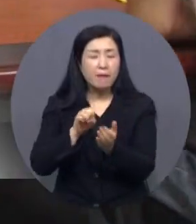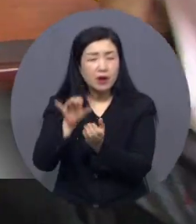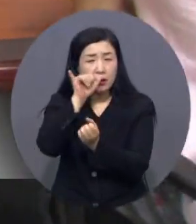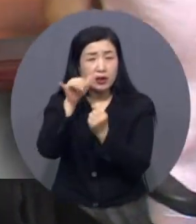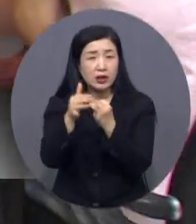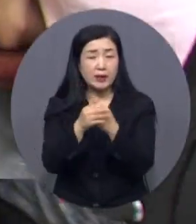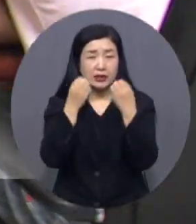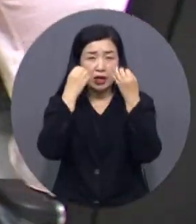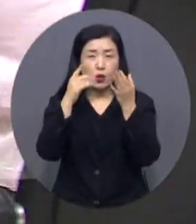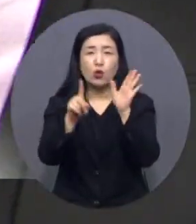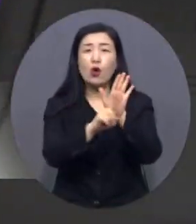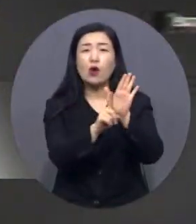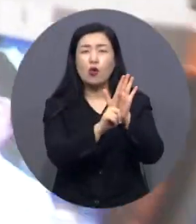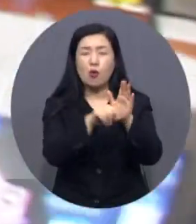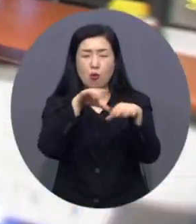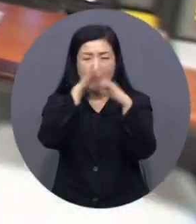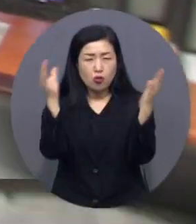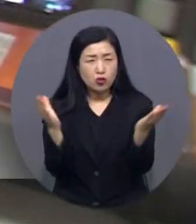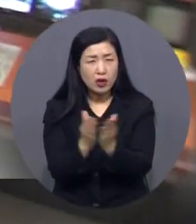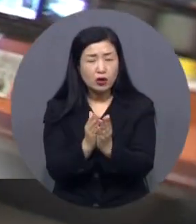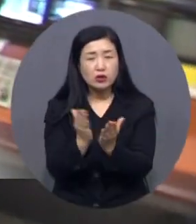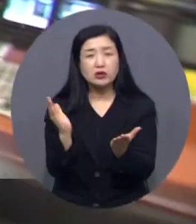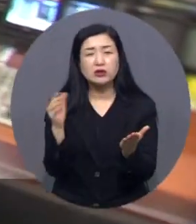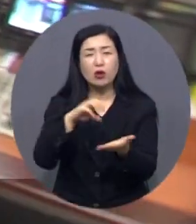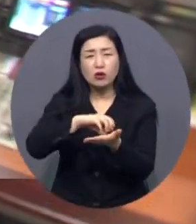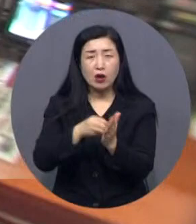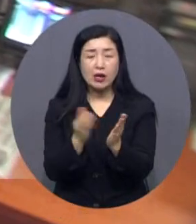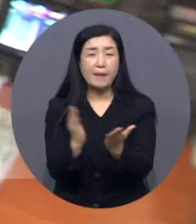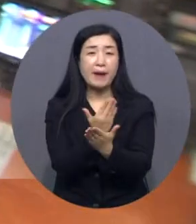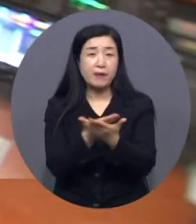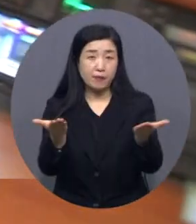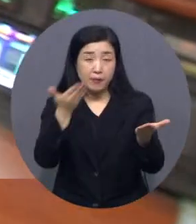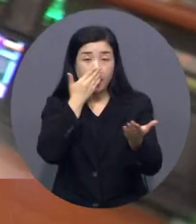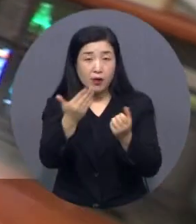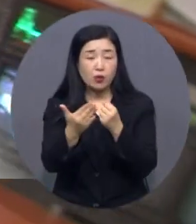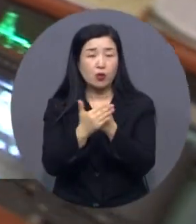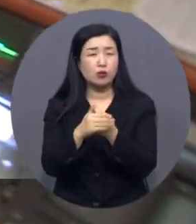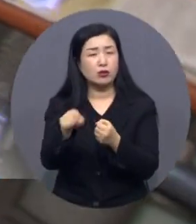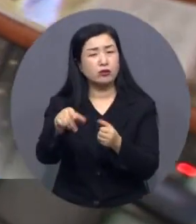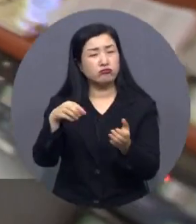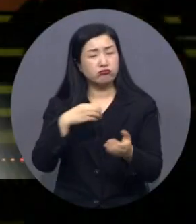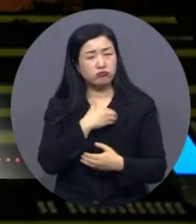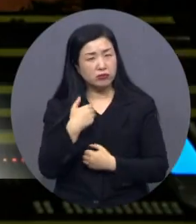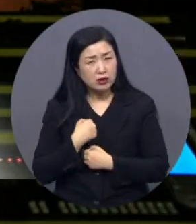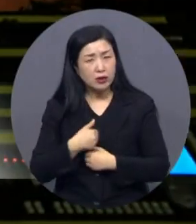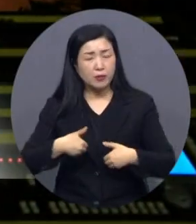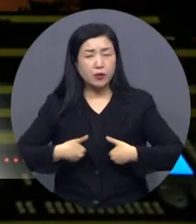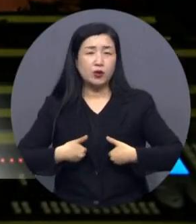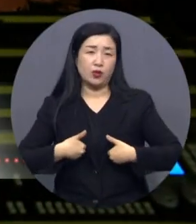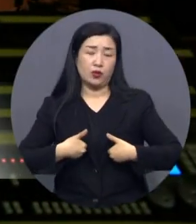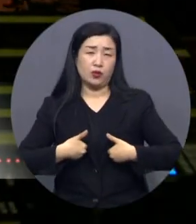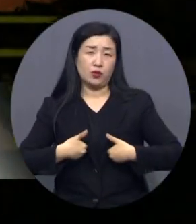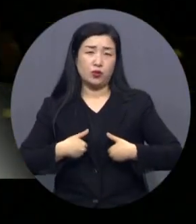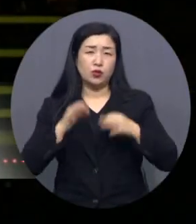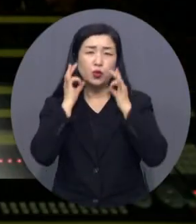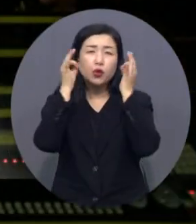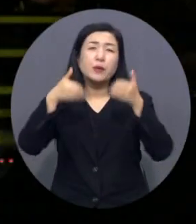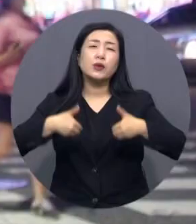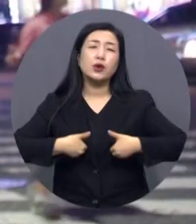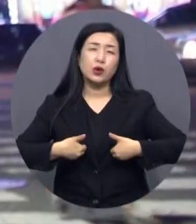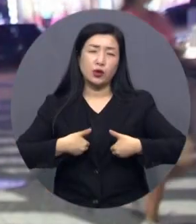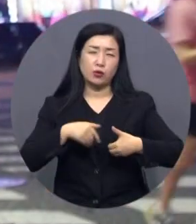형태의 광고까지 총망라해 적정 배분 비율을 만들고 이를 지키려는 노력이 필요하다는 게